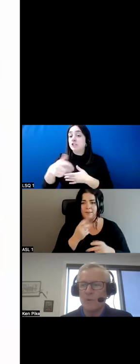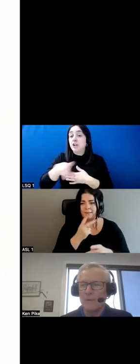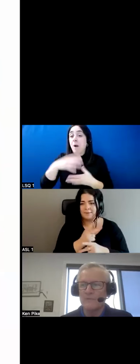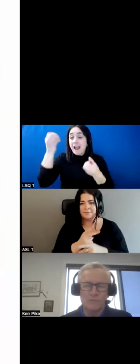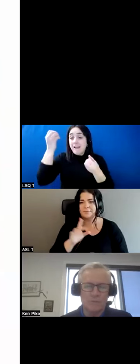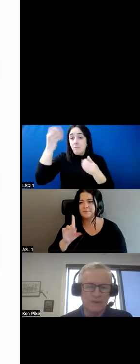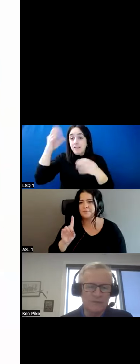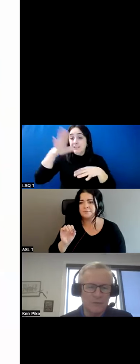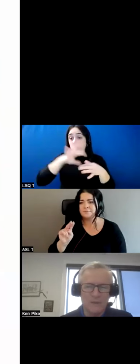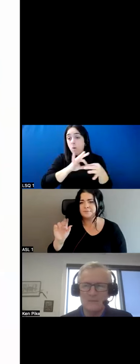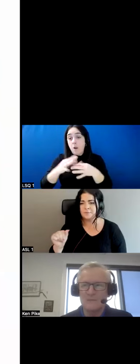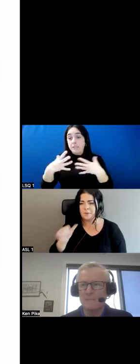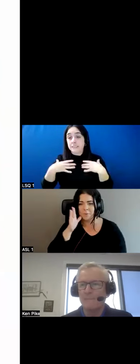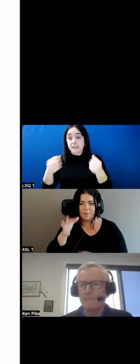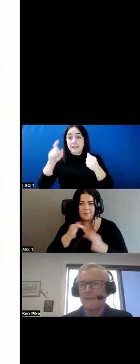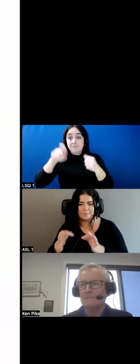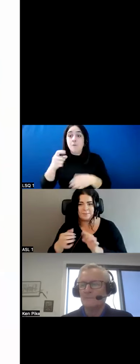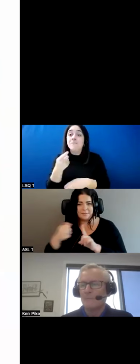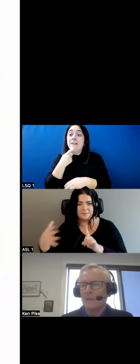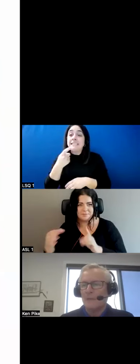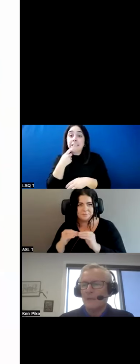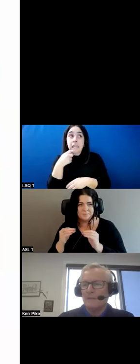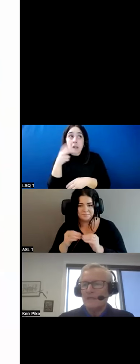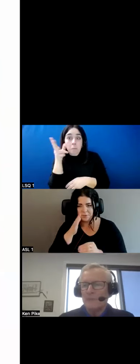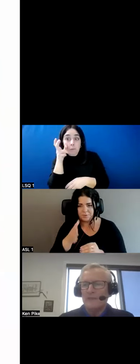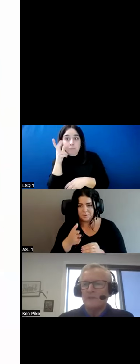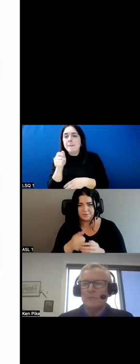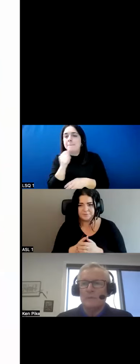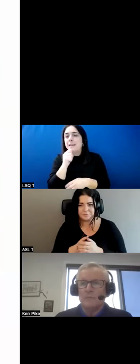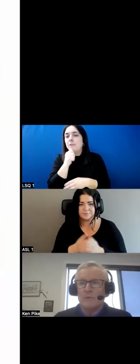santé. Donna vous parlera de ce travail dans quelques minutes.